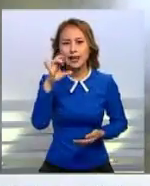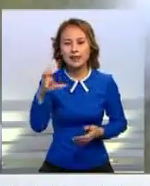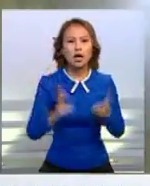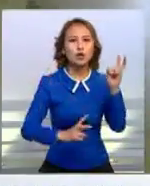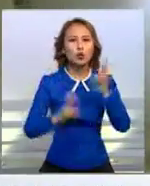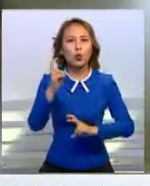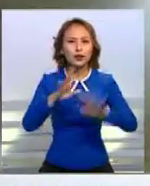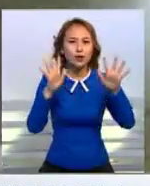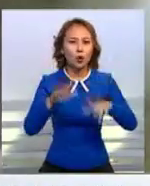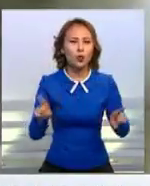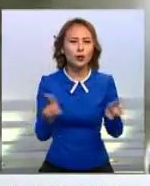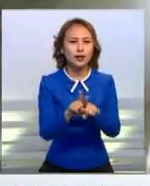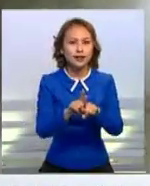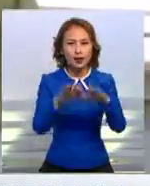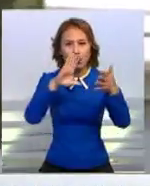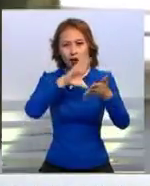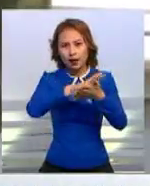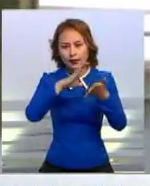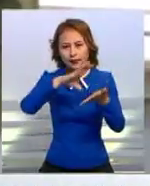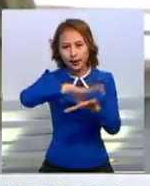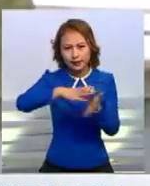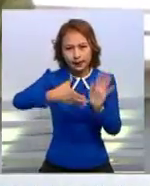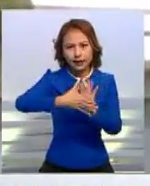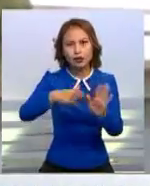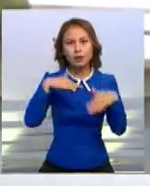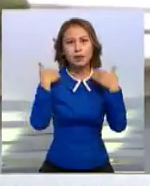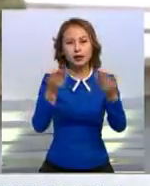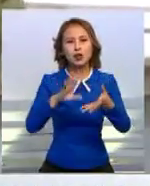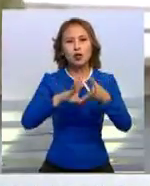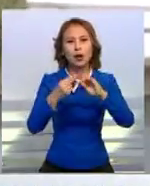Экспресс кәсіпорнына тиесілі контейнерден кедендік